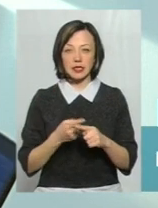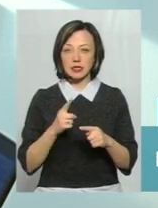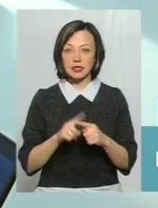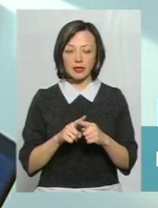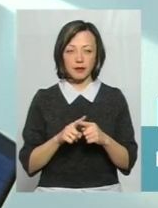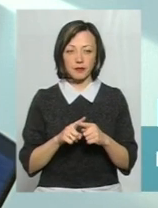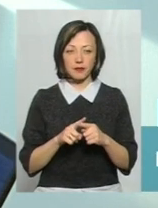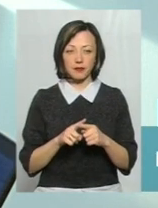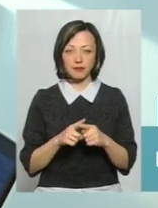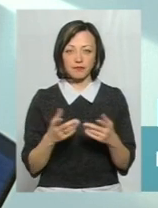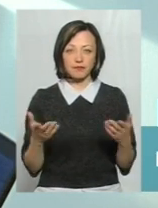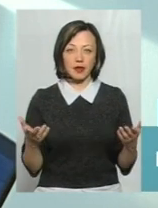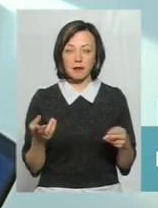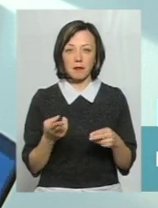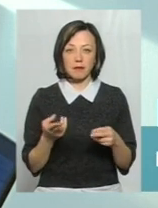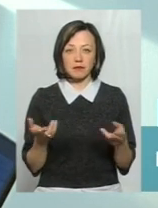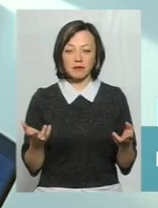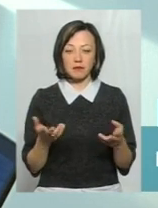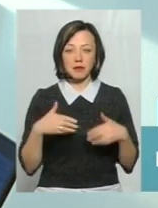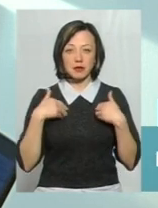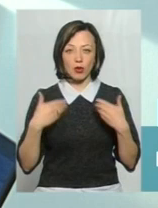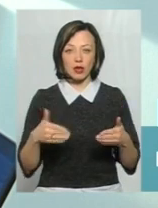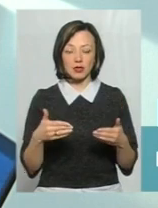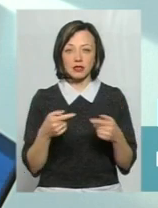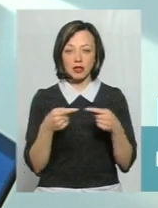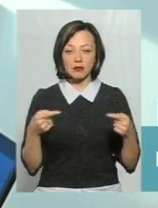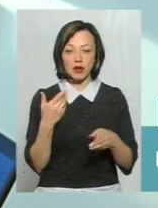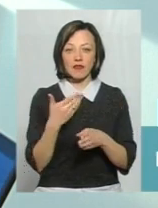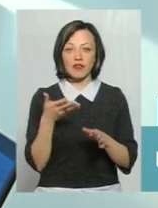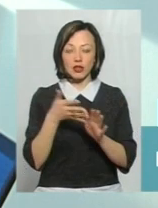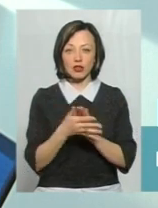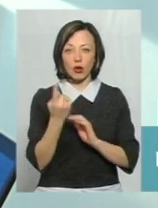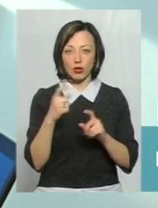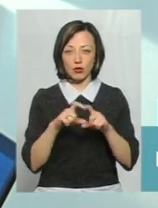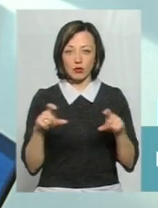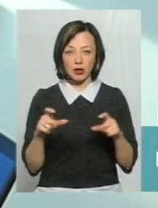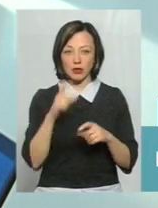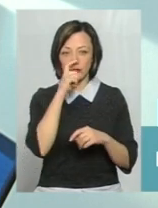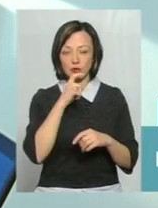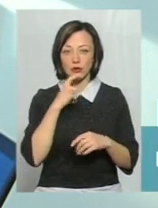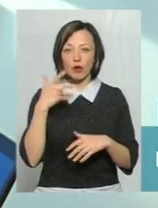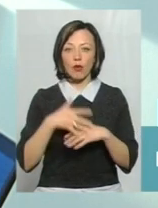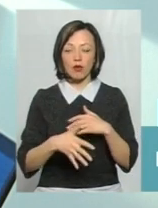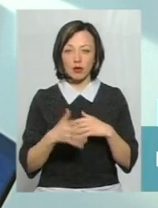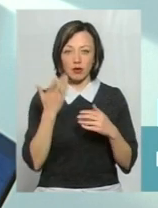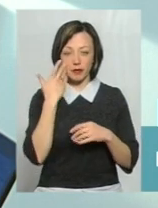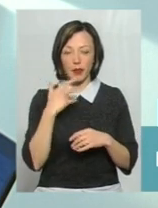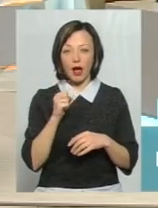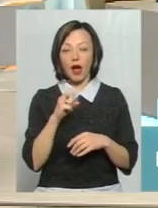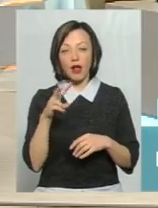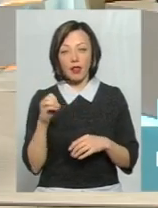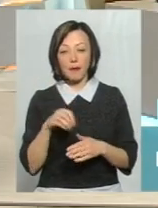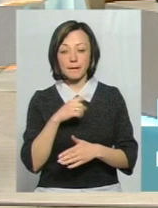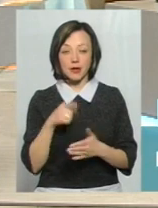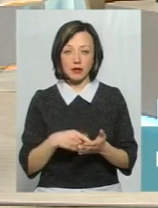я б сказав, безнадійна річ, тому що ми будемо витрачати майже всі капітальні видатки на один об'єкт, незрозуміло, коли воно буде закінчено. Але питання,